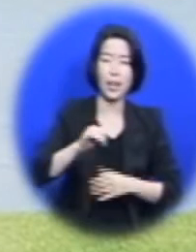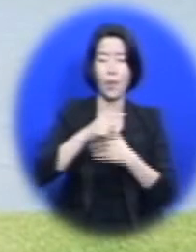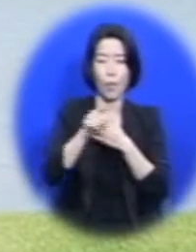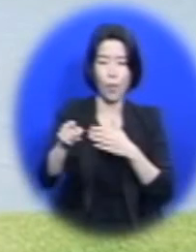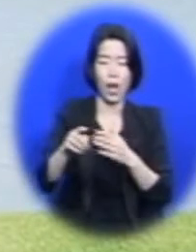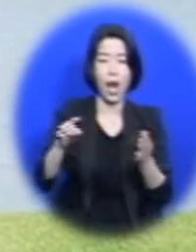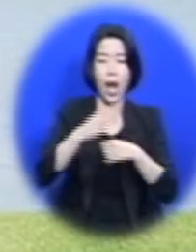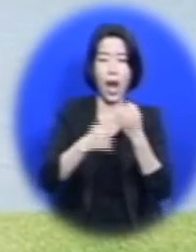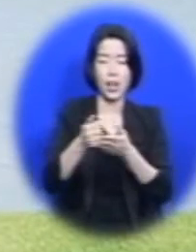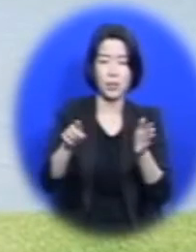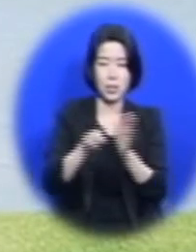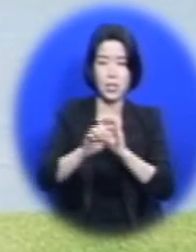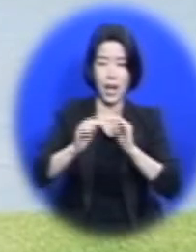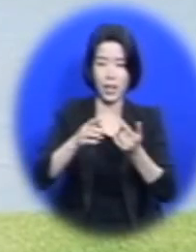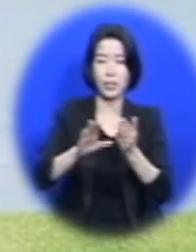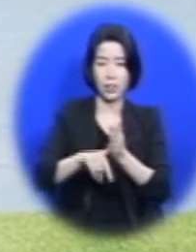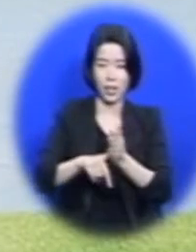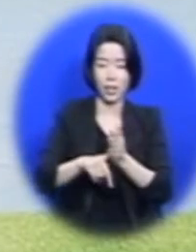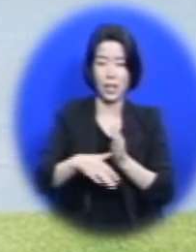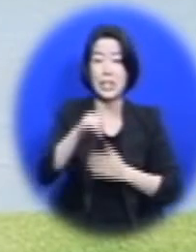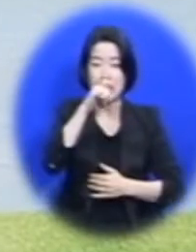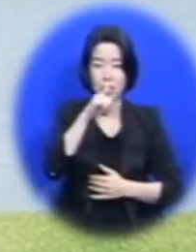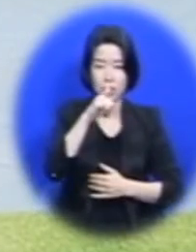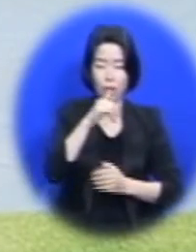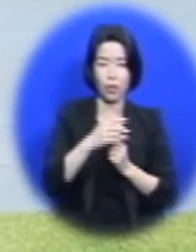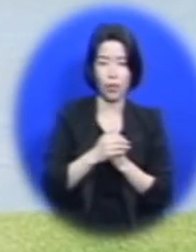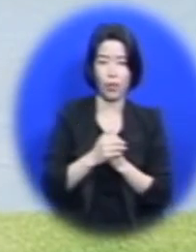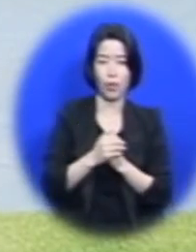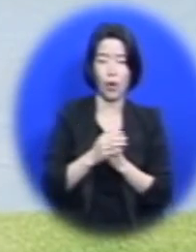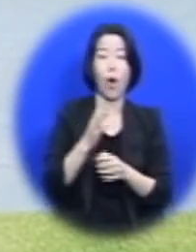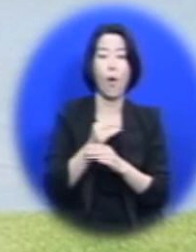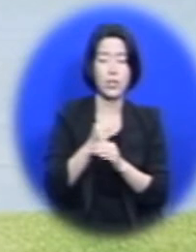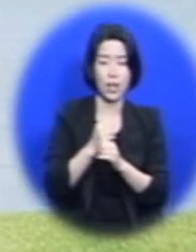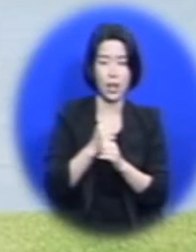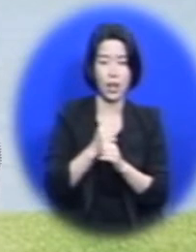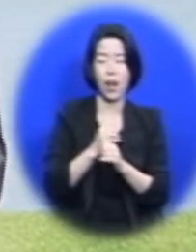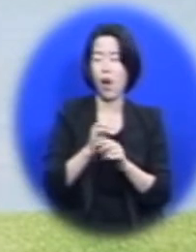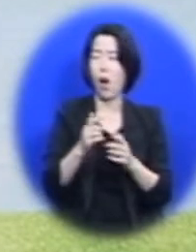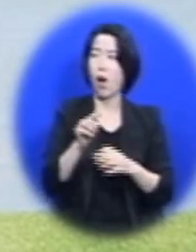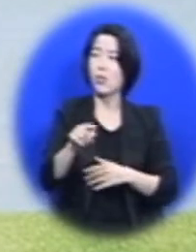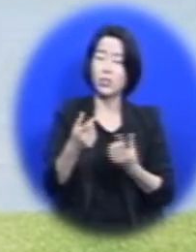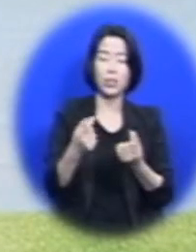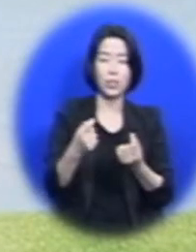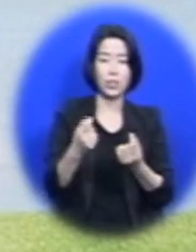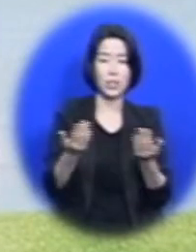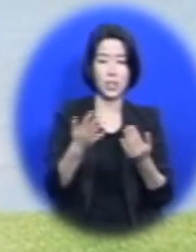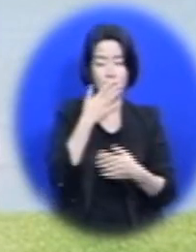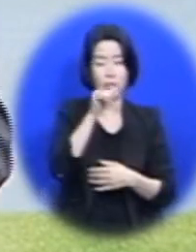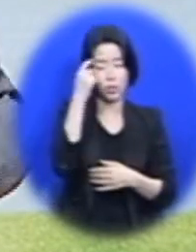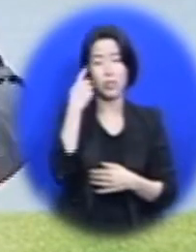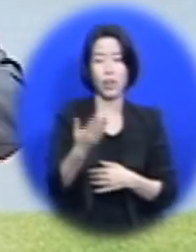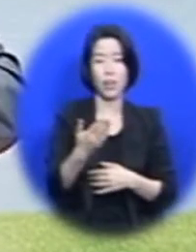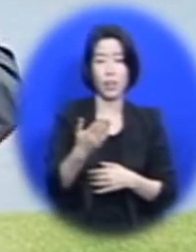하나님을 믿지 않았던 때가 있었다는 거예요. 야, 어떻게 그런 일이 있을까 싶은 생각도